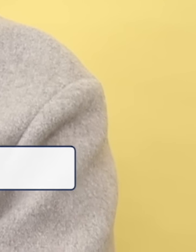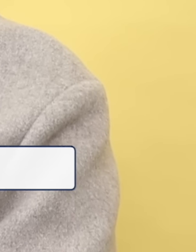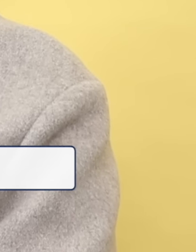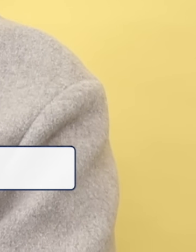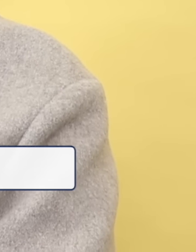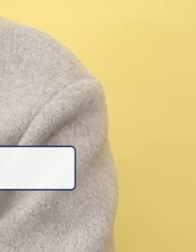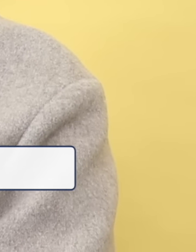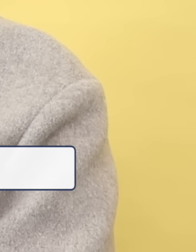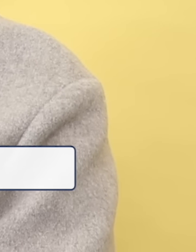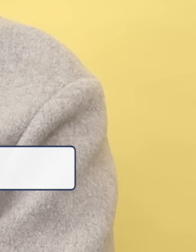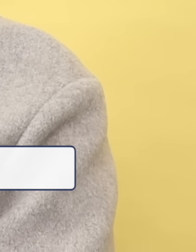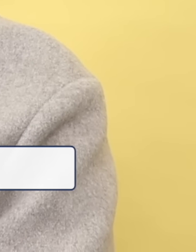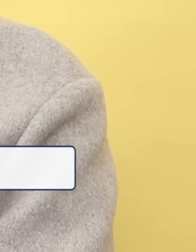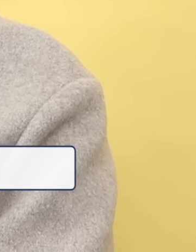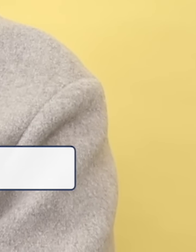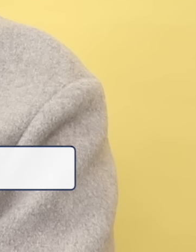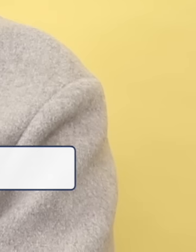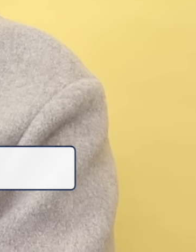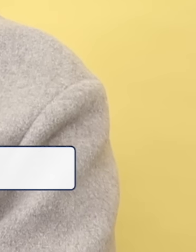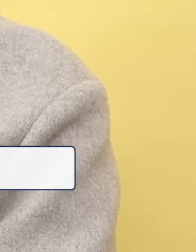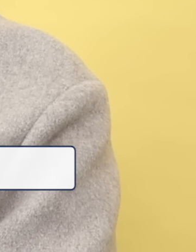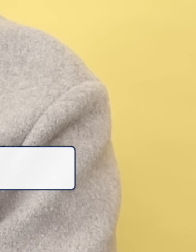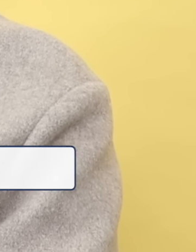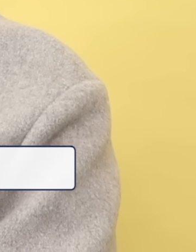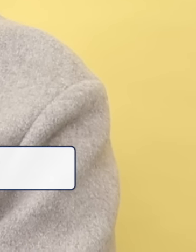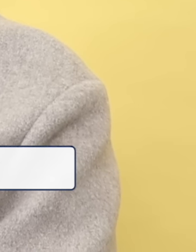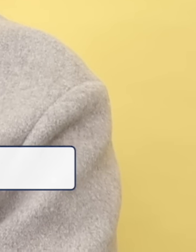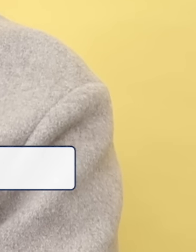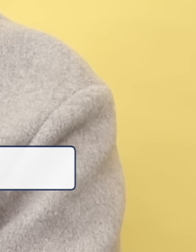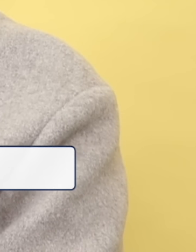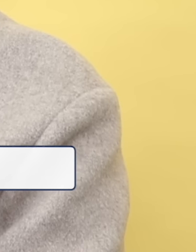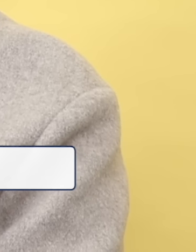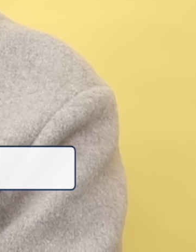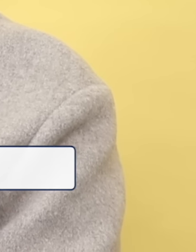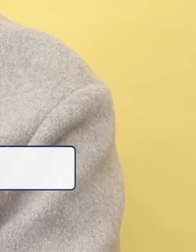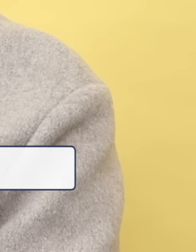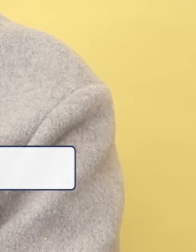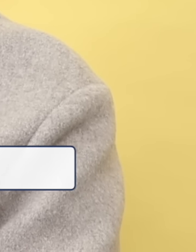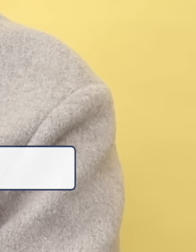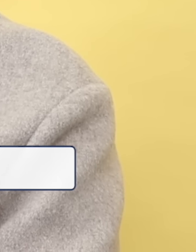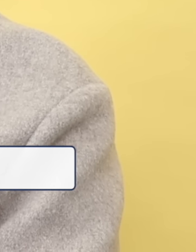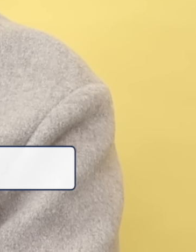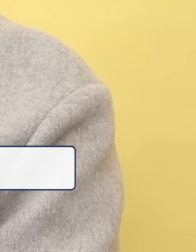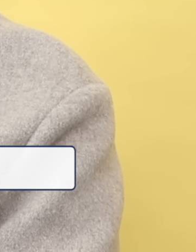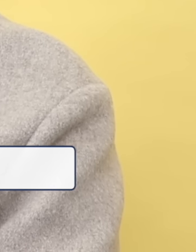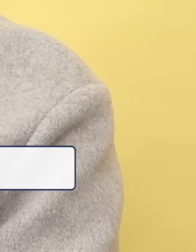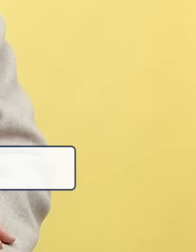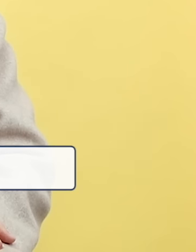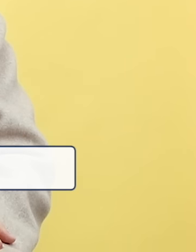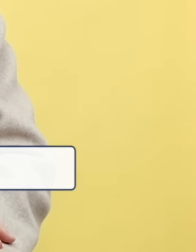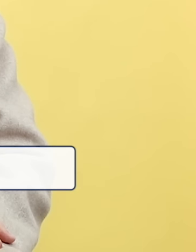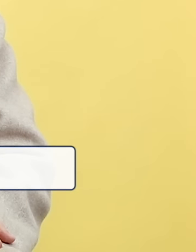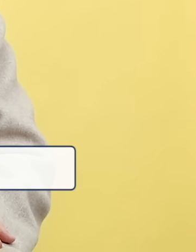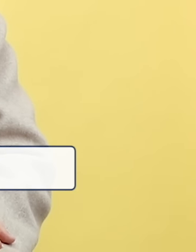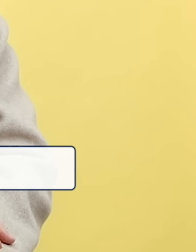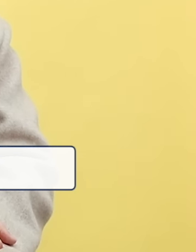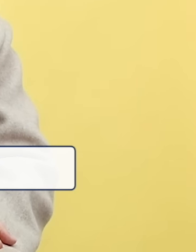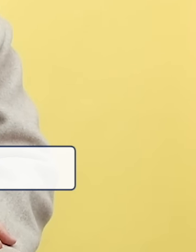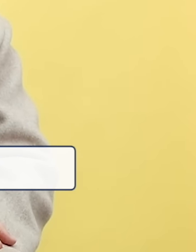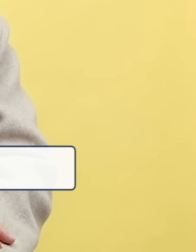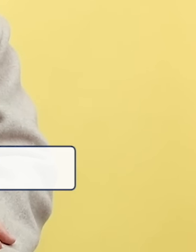어 그 좀 혼자서 아 이래선 안 되겠는데라는 시간들이 있었어요 혼자 방황하기도 하고 그때